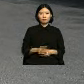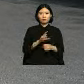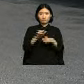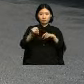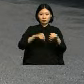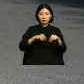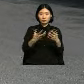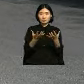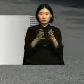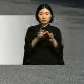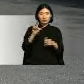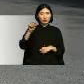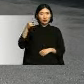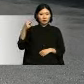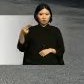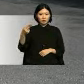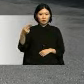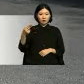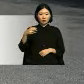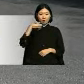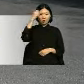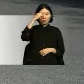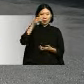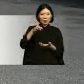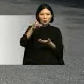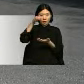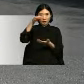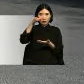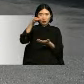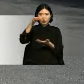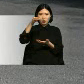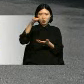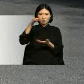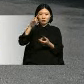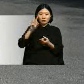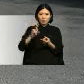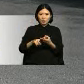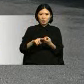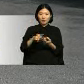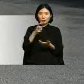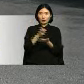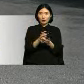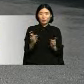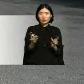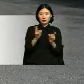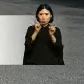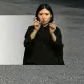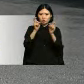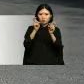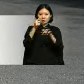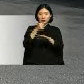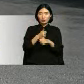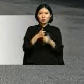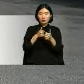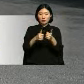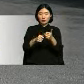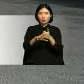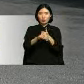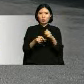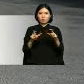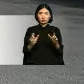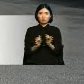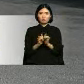지방자치단체와 lh 사이에 천문학적 금액을 두고 벌어지고 있는 법정 가 총 2절 과에 따라 해당 지역 주민들에겐